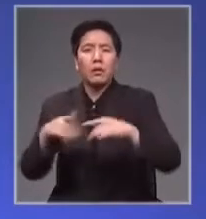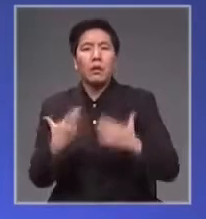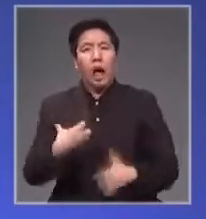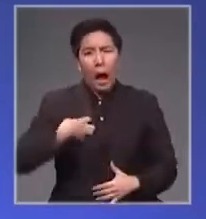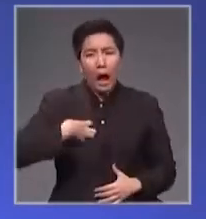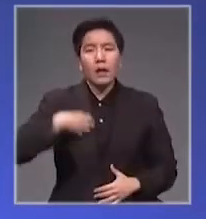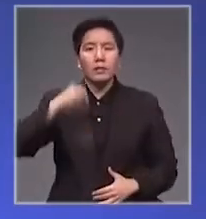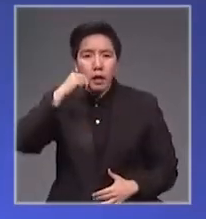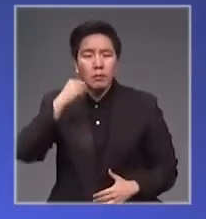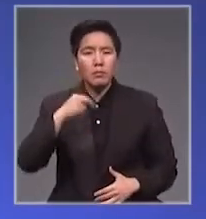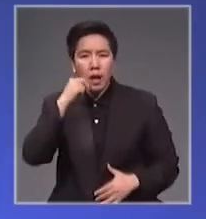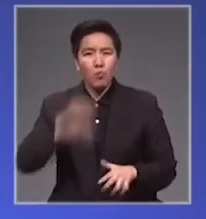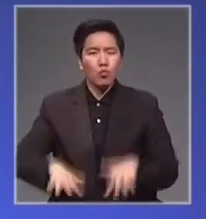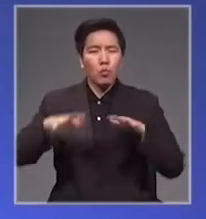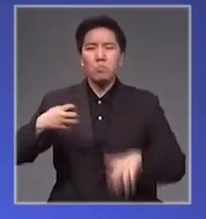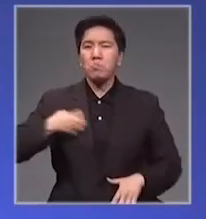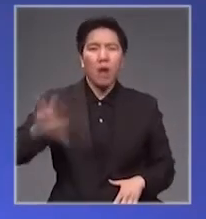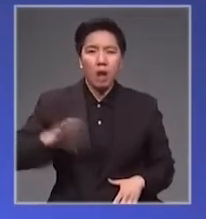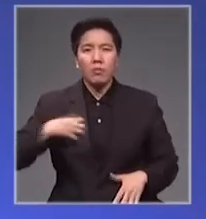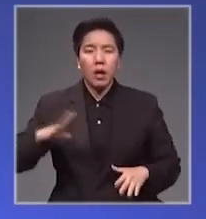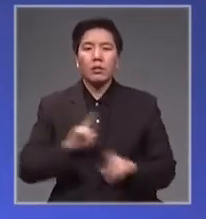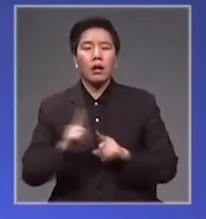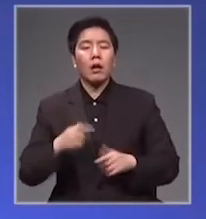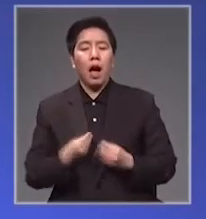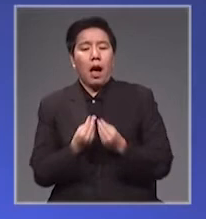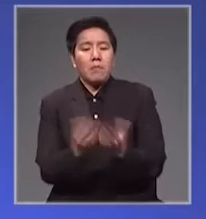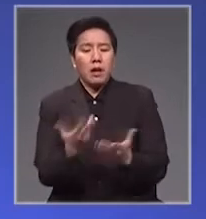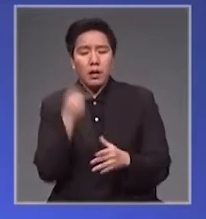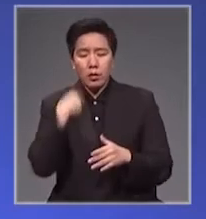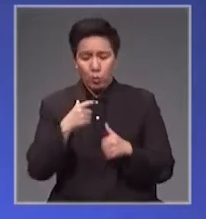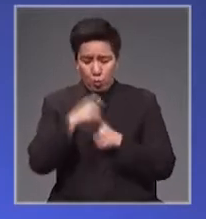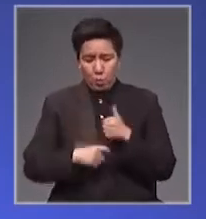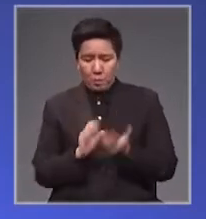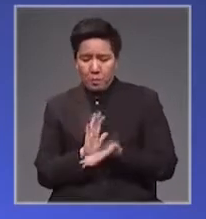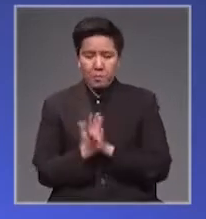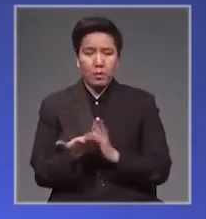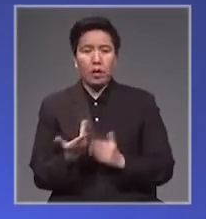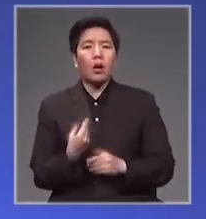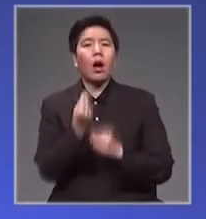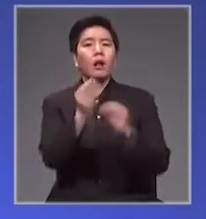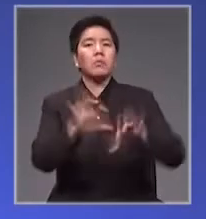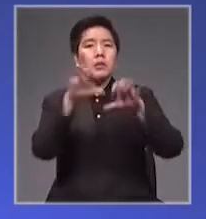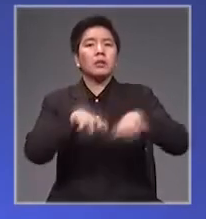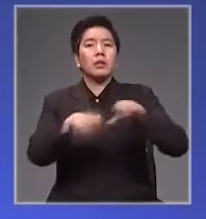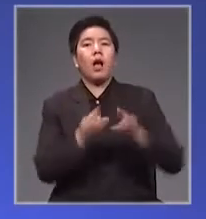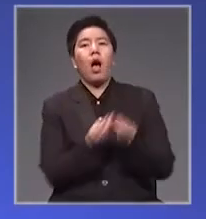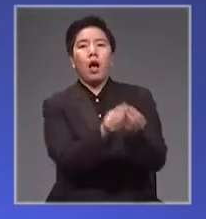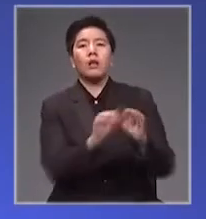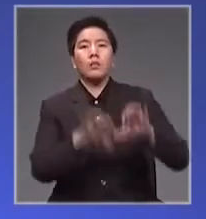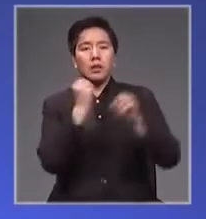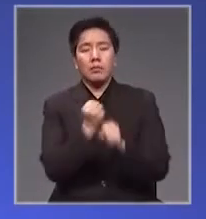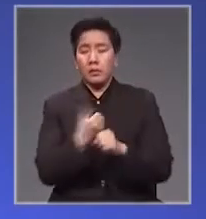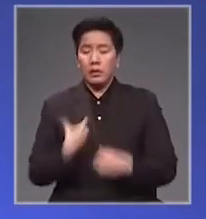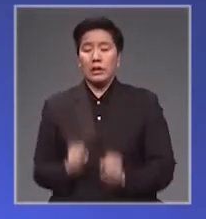ม่อยากให้น้ำท่วมแต่ก็ยังไม่ค่อยยอมเสียสละไม่ยอมเปลี่ยนแปลงตนเองยังให้เป็นหน้าที่ของรัฐบาลมีการทิ้งขยะเหมือนเดิม